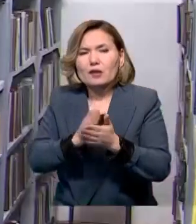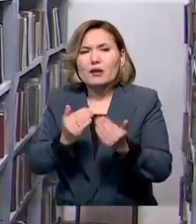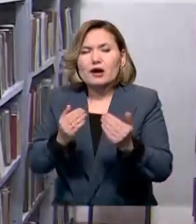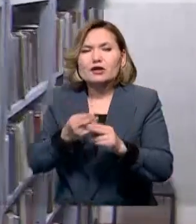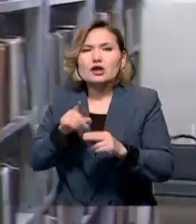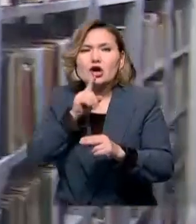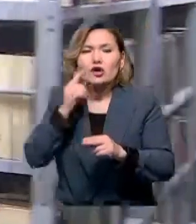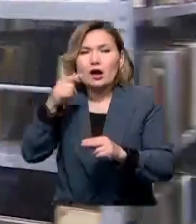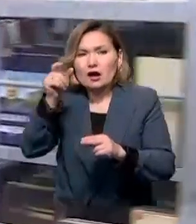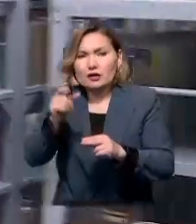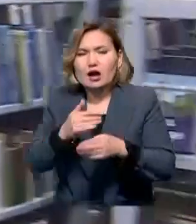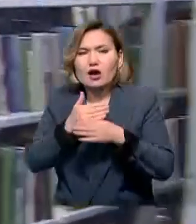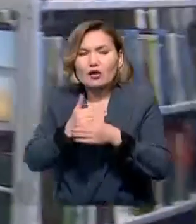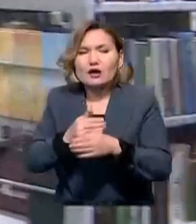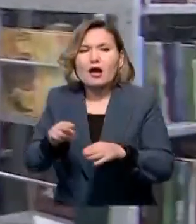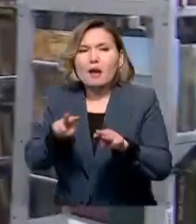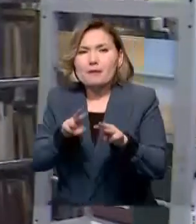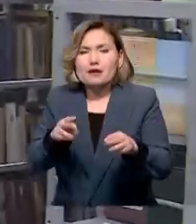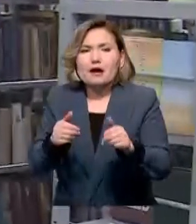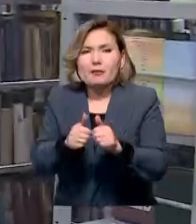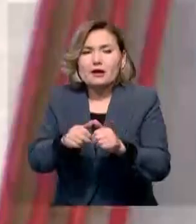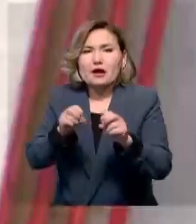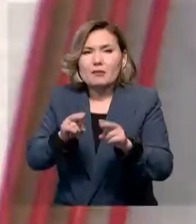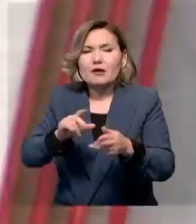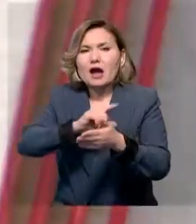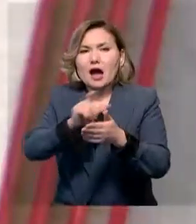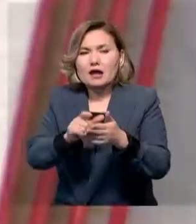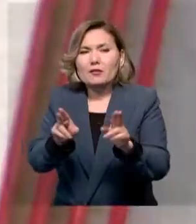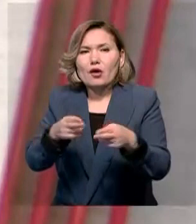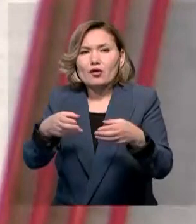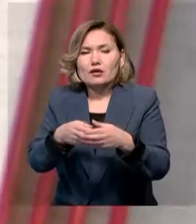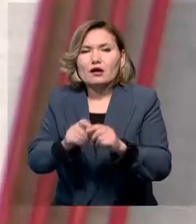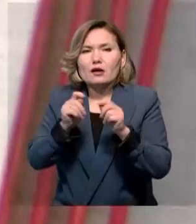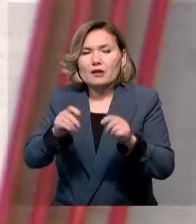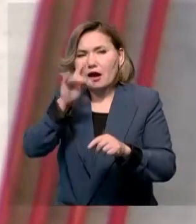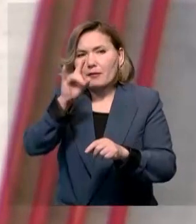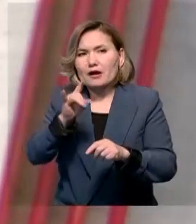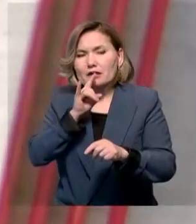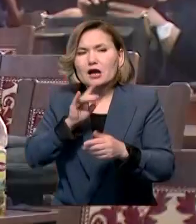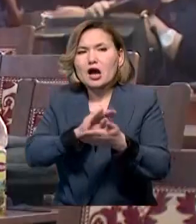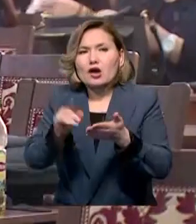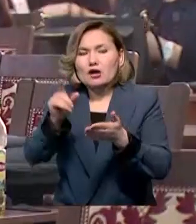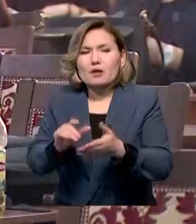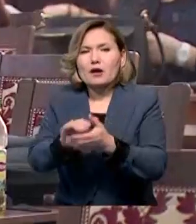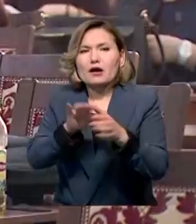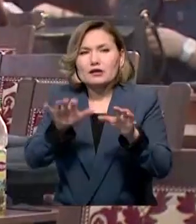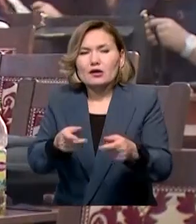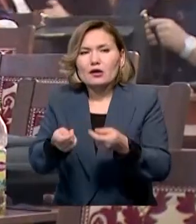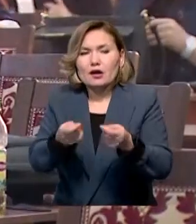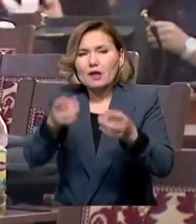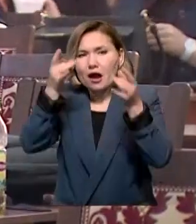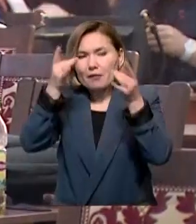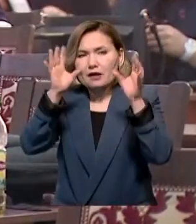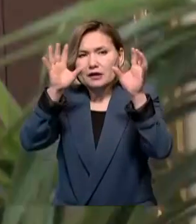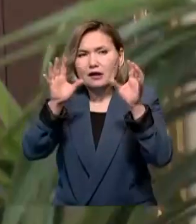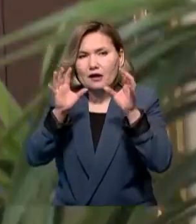жас ақын жазушыларды қолдау мақсатында министрлік жанынан әдеби клуб құру жоспарланған. Жиында Қазақстан жазушылар одағының төрағасы мәдениет туралы